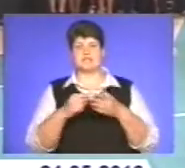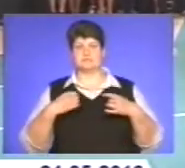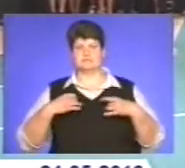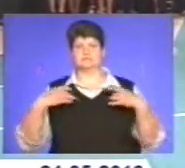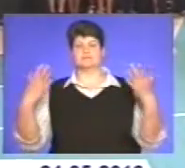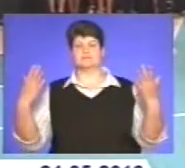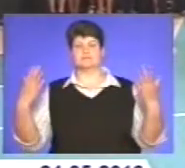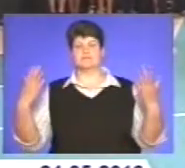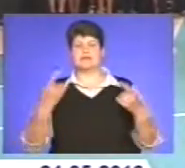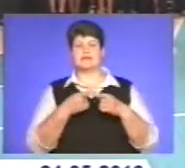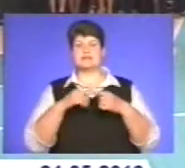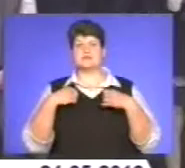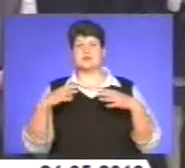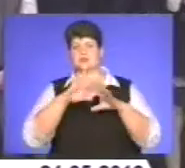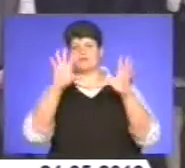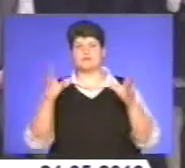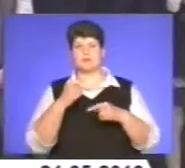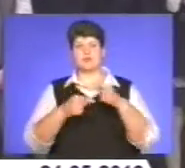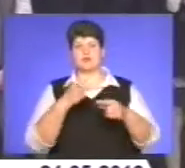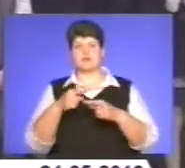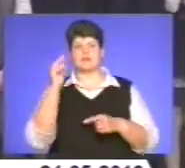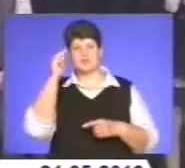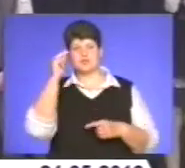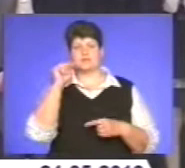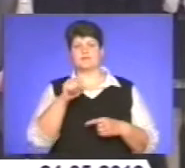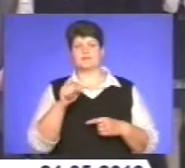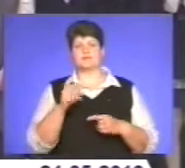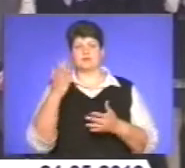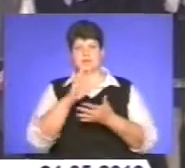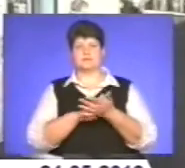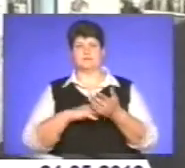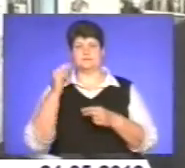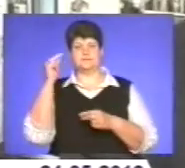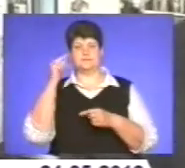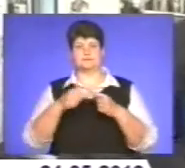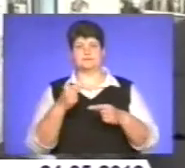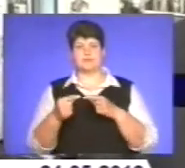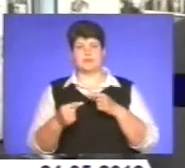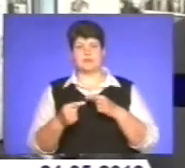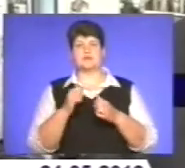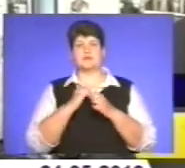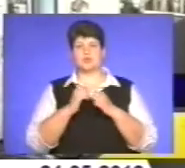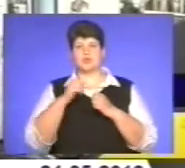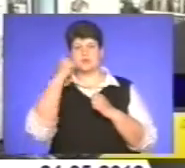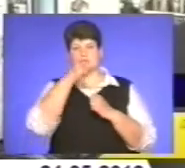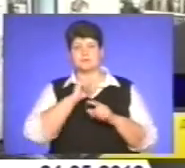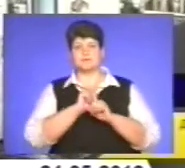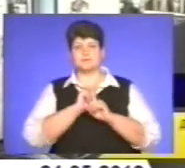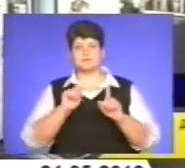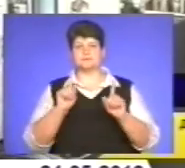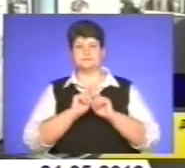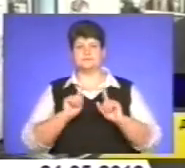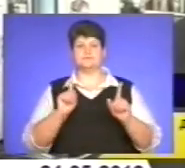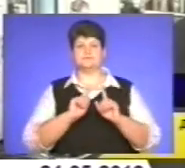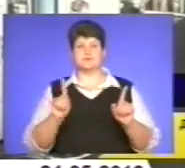урочисто. Це свято усіх поколінь, які тут навчалися і навчаються. У нас кожен рік, і кожен випуск особливий, і кожен випуск, і